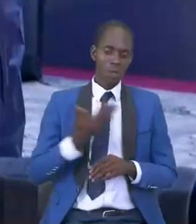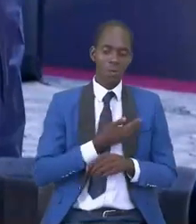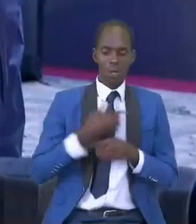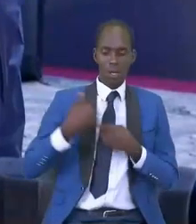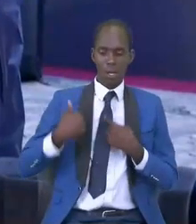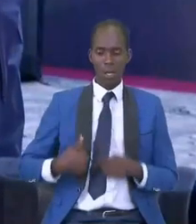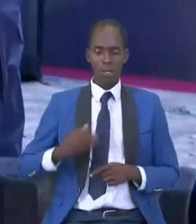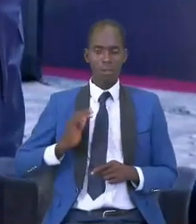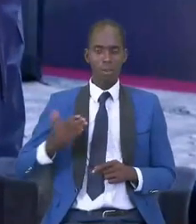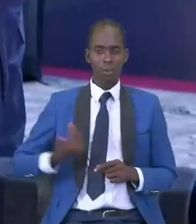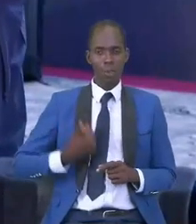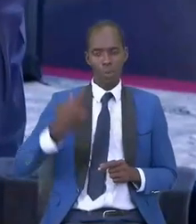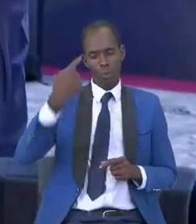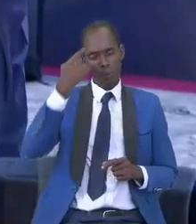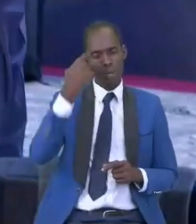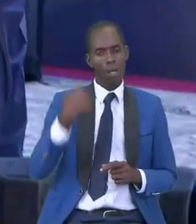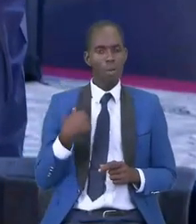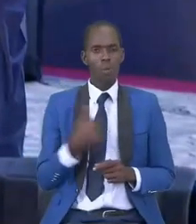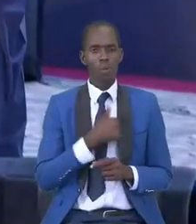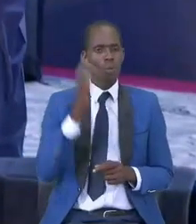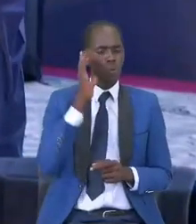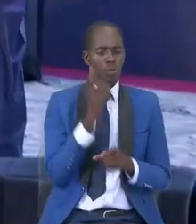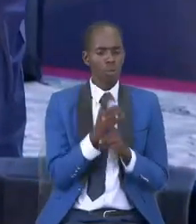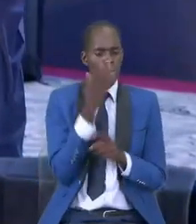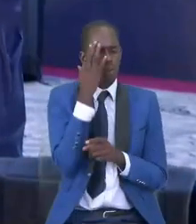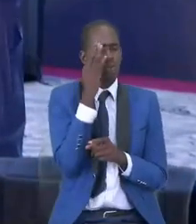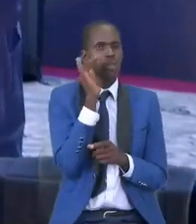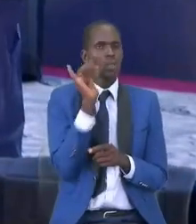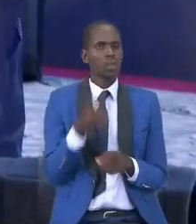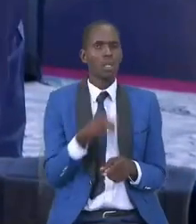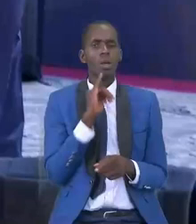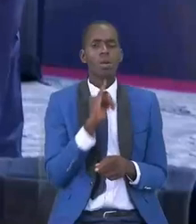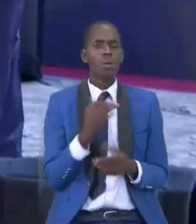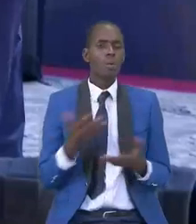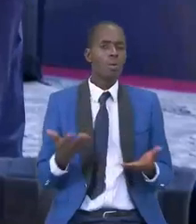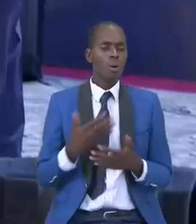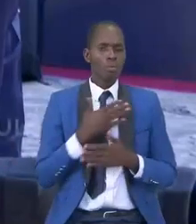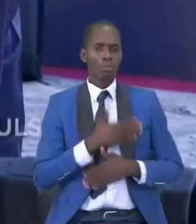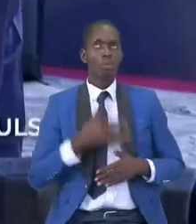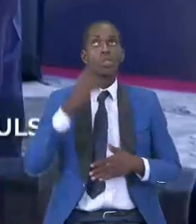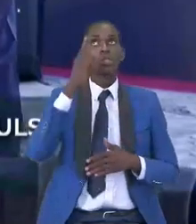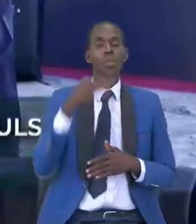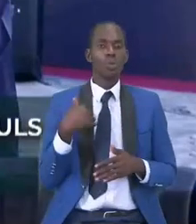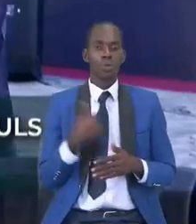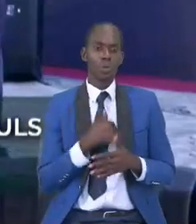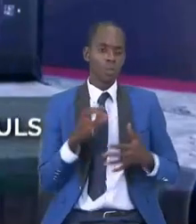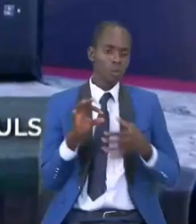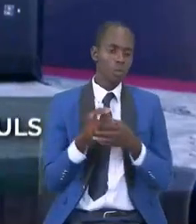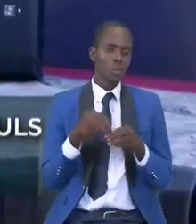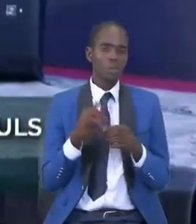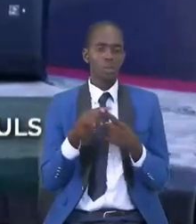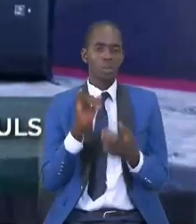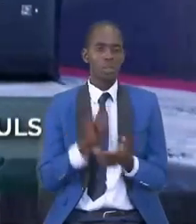Et nous saurons que c'est ce qui plaît à Dieu. Et nous allons donc nous attacher à cela. Et ta vie